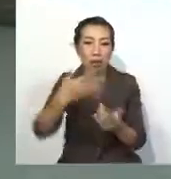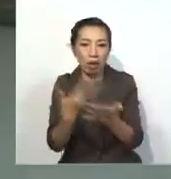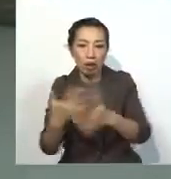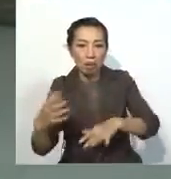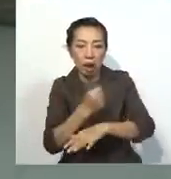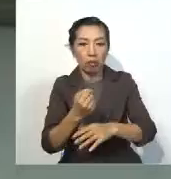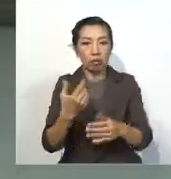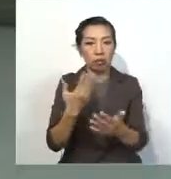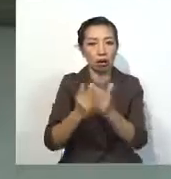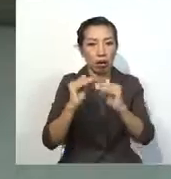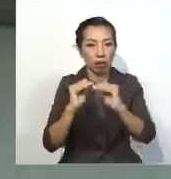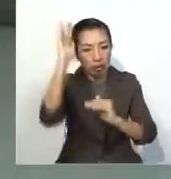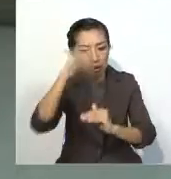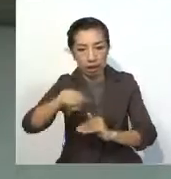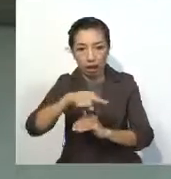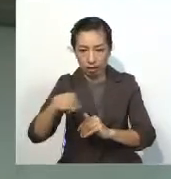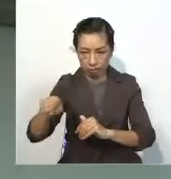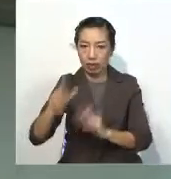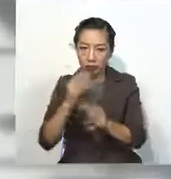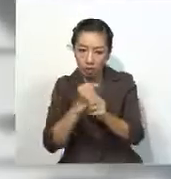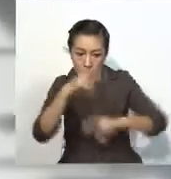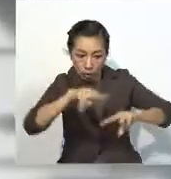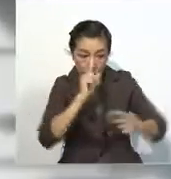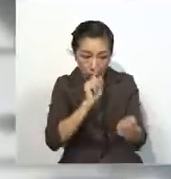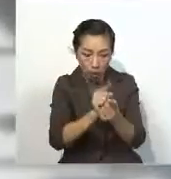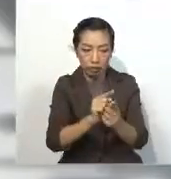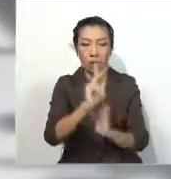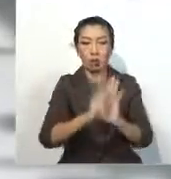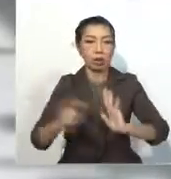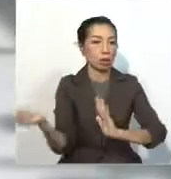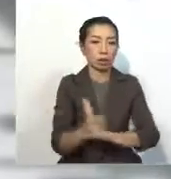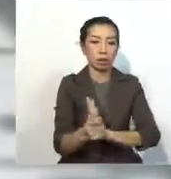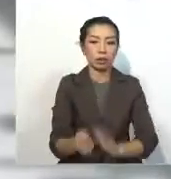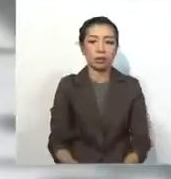าเกินจริงค่ะหากพบจะดำเนินคดีตามกฎหมายทันทีเลยนะคะ